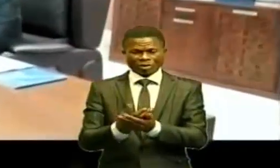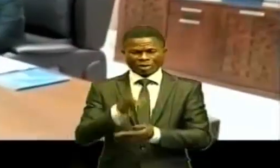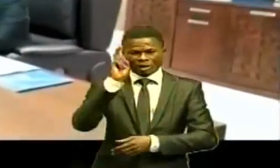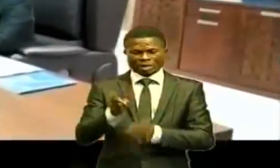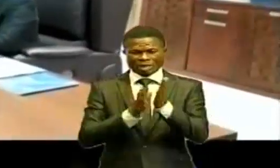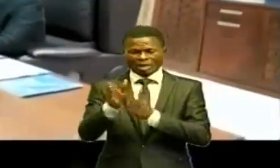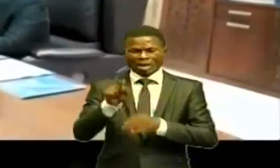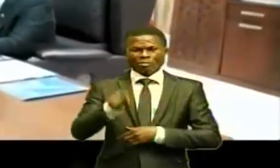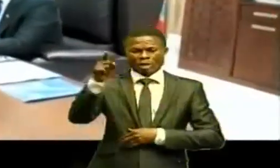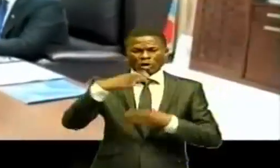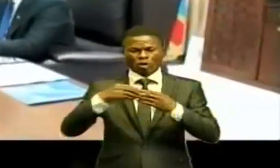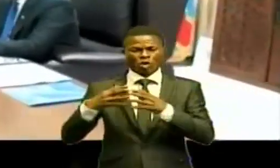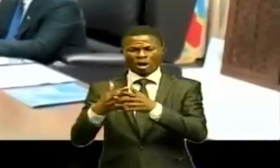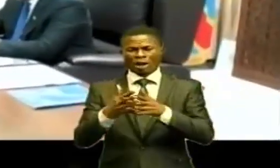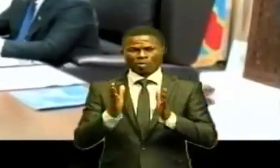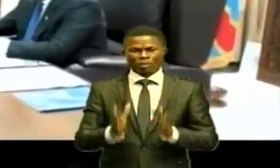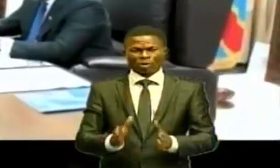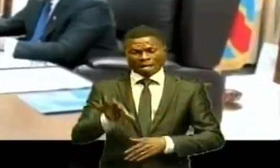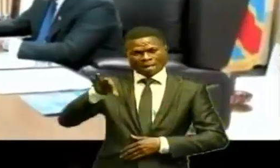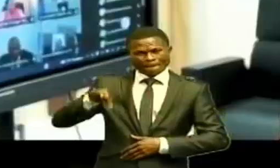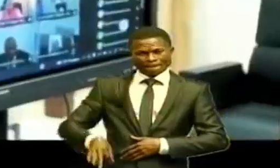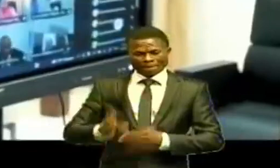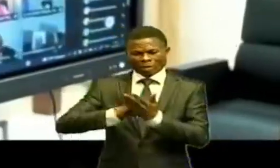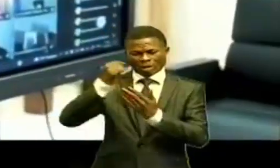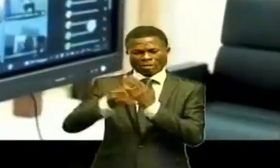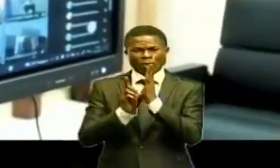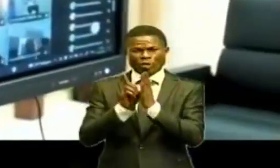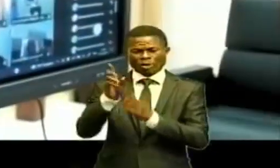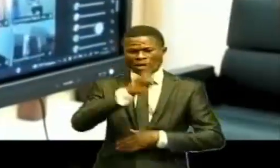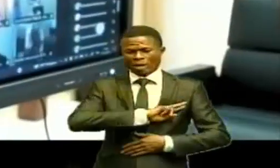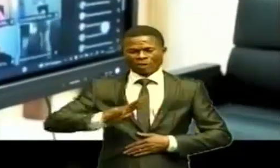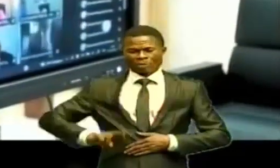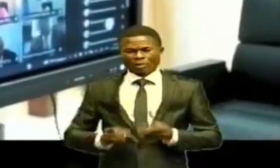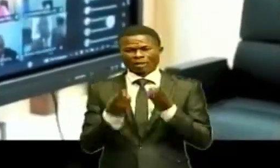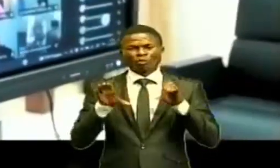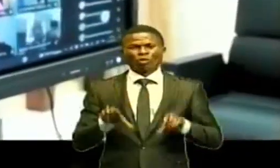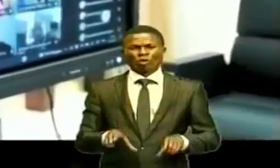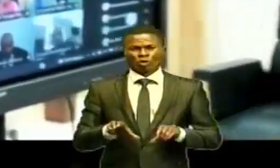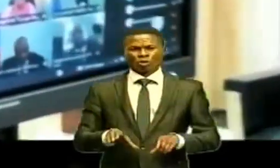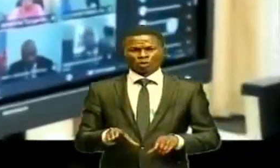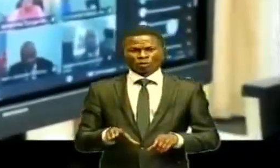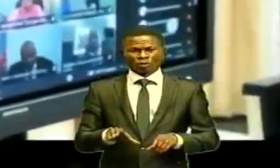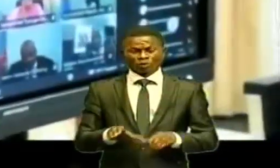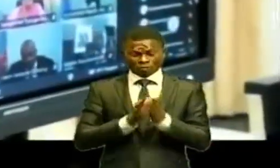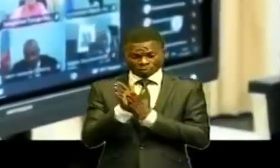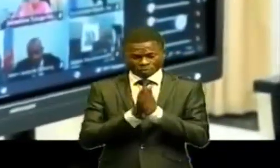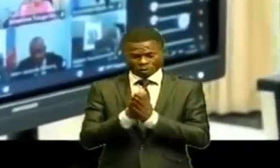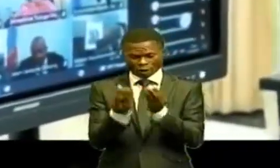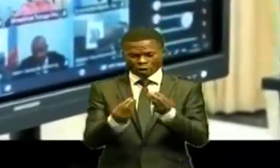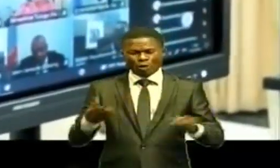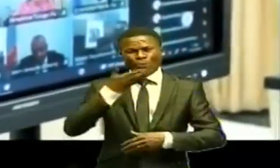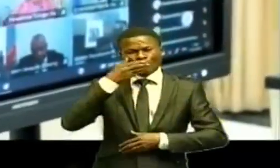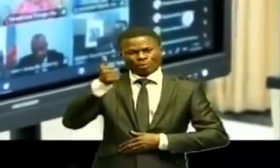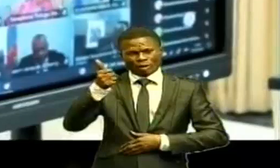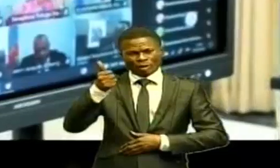millions de dollars américains en faveur de projets de développement en République démocratique du Congo. Considérant ces résultats